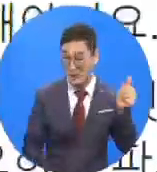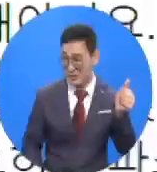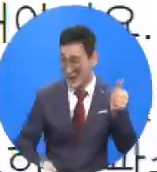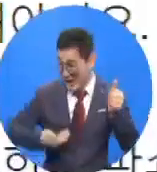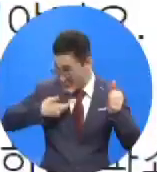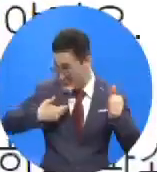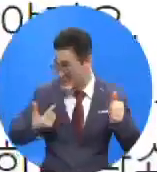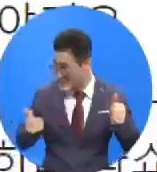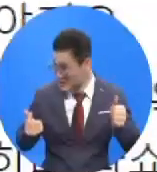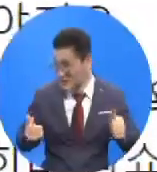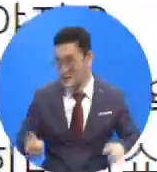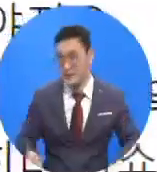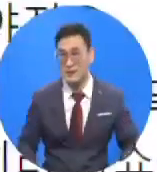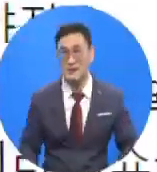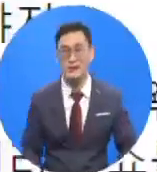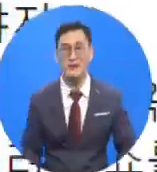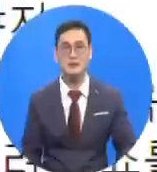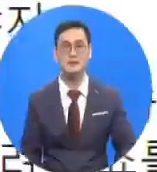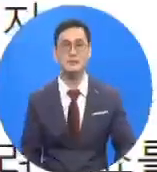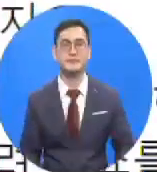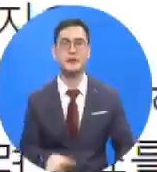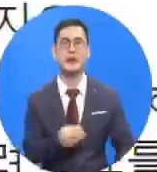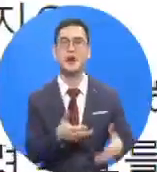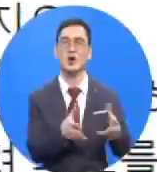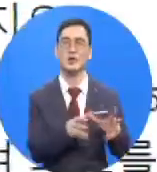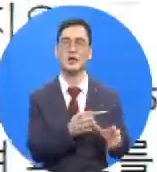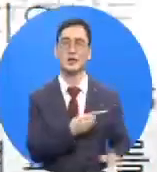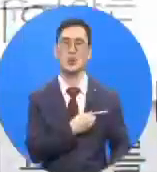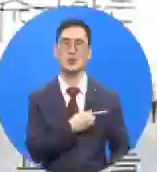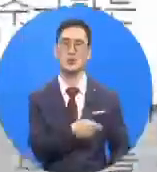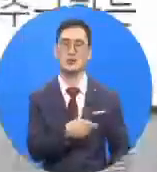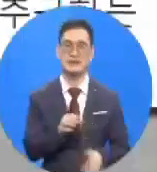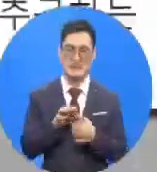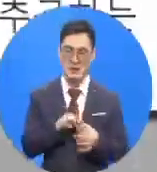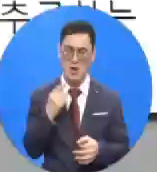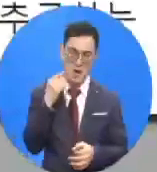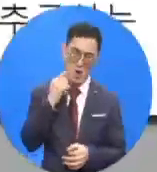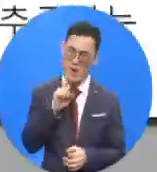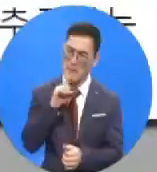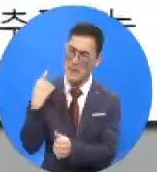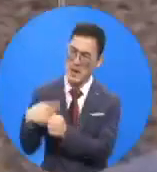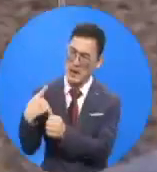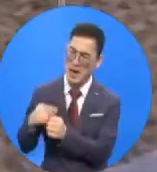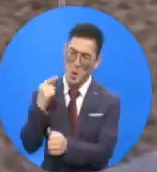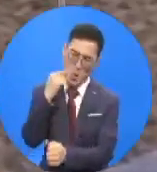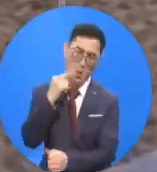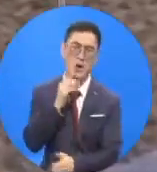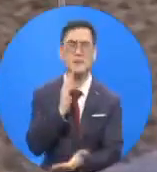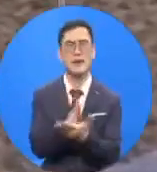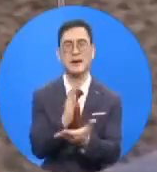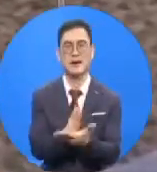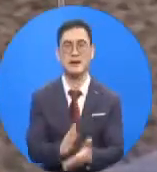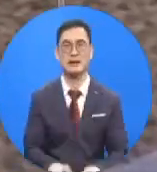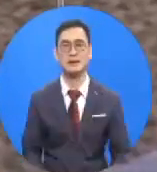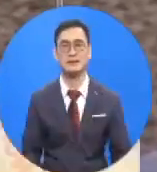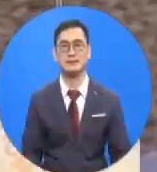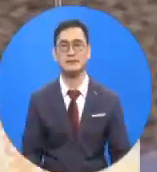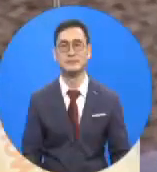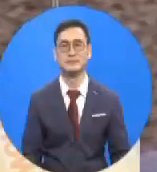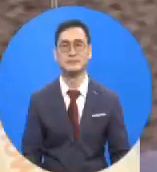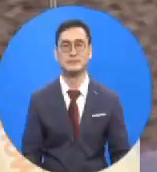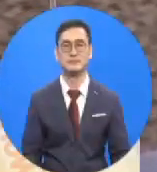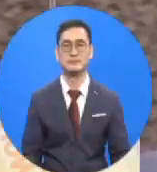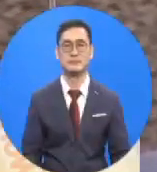어떻게 보십니까 저는요 여당 의원들이 좀 이렇게 자꾸 장 칸은 말을 좀 안 했으면 좋겠어요 어떤 언어에는 뭐 의사 분들을